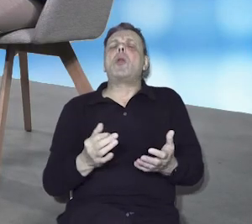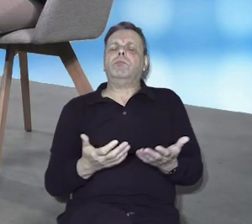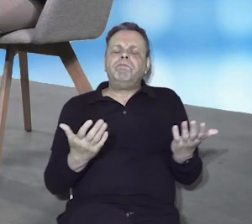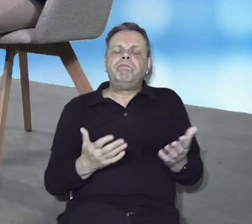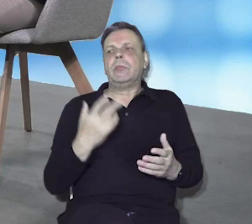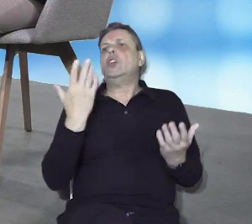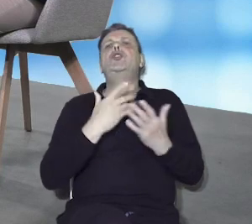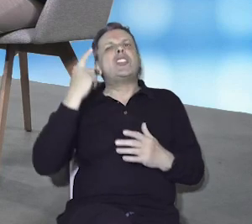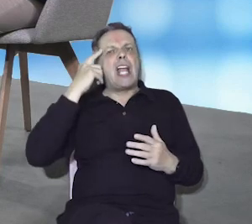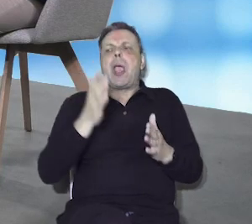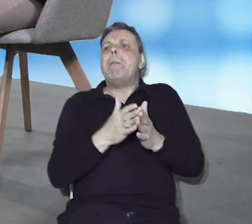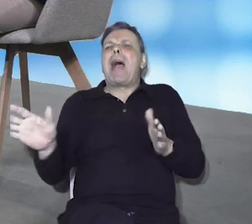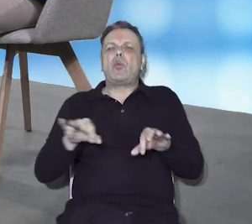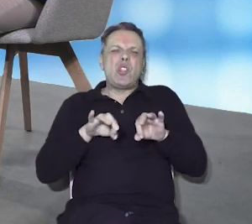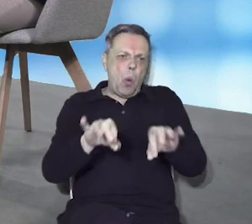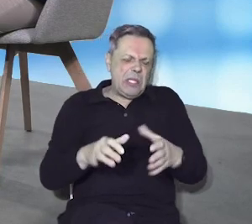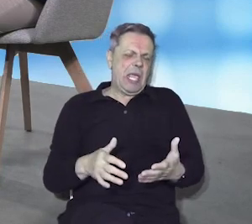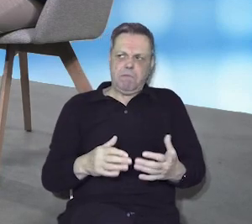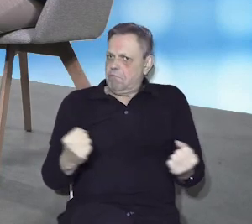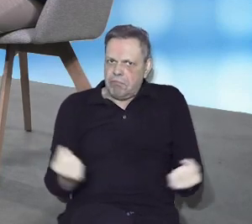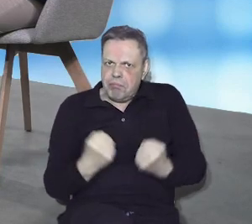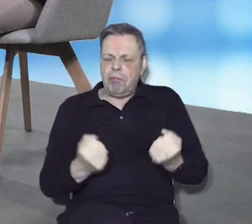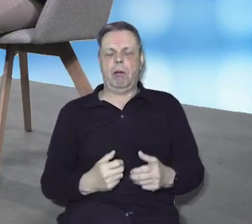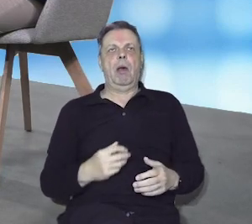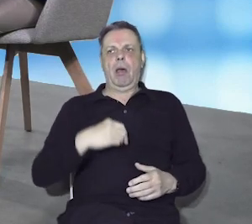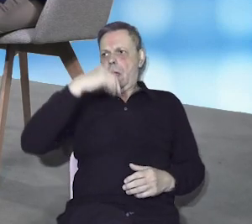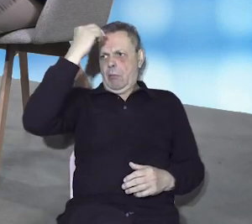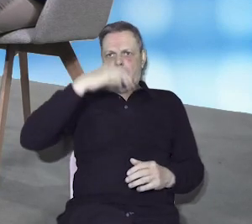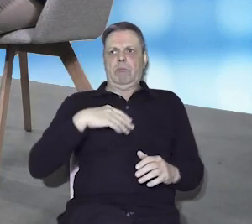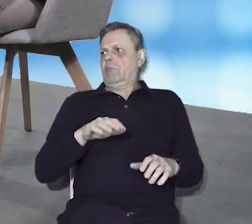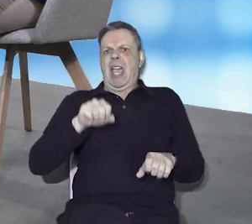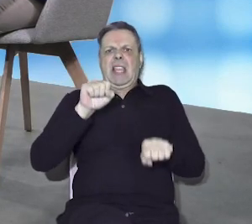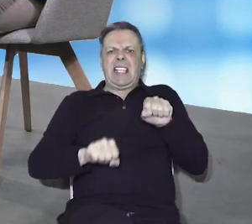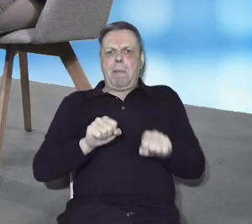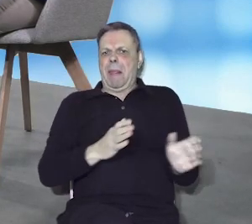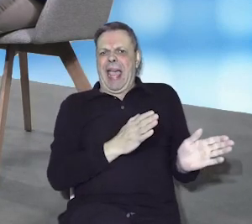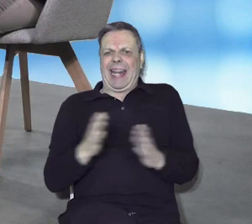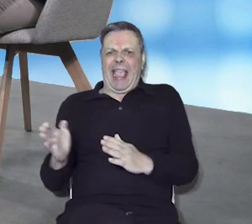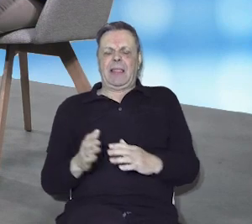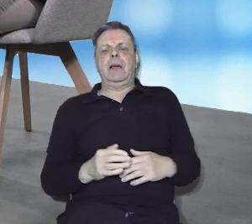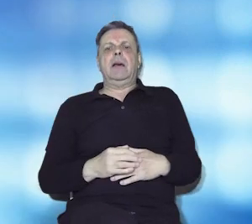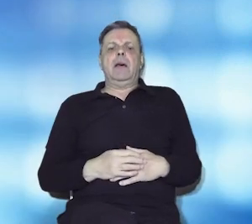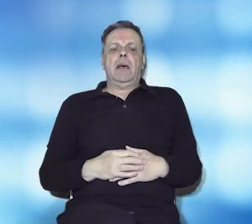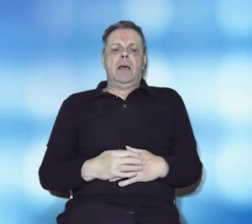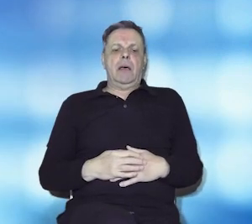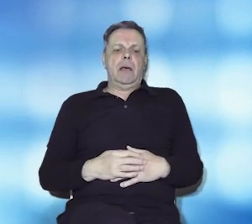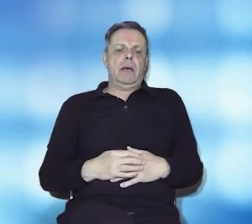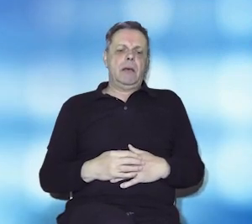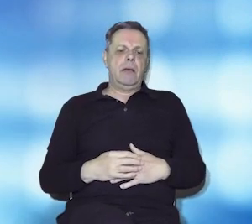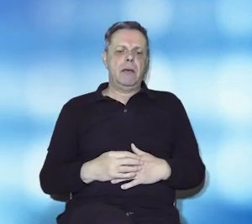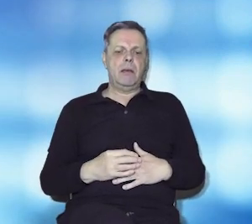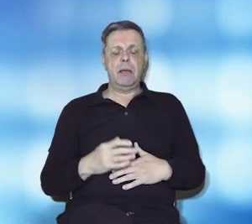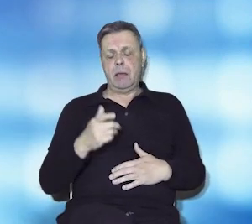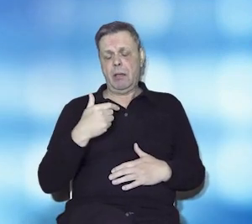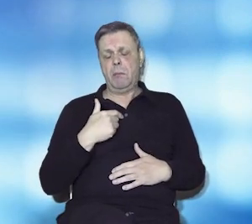ulice, naučili ste se redu, pretpostavljam. Tako, disciplina je ključan dio. Zapravo može se reći da, ko što smo